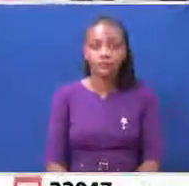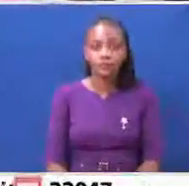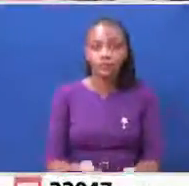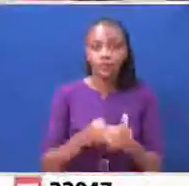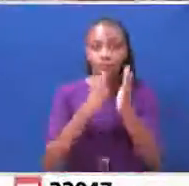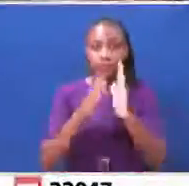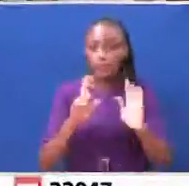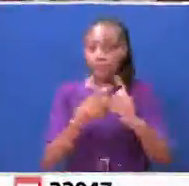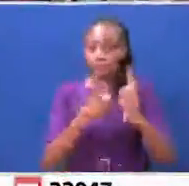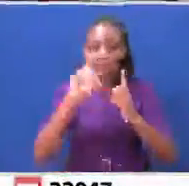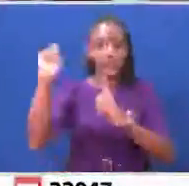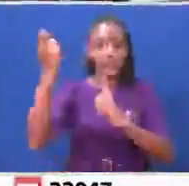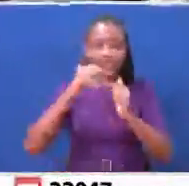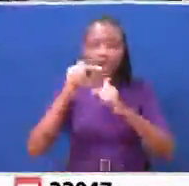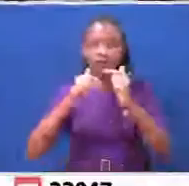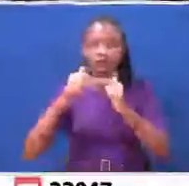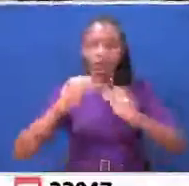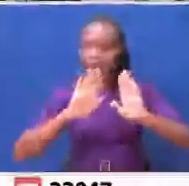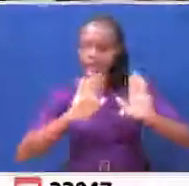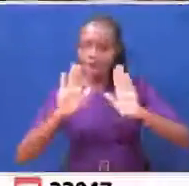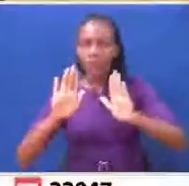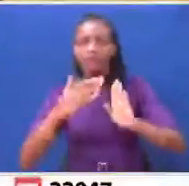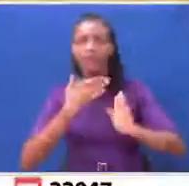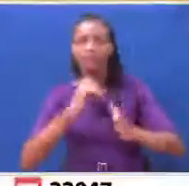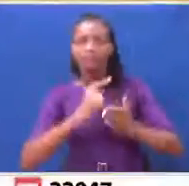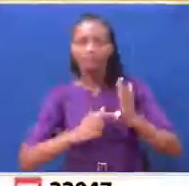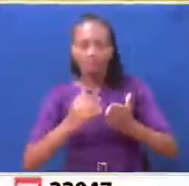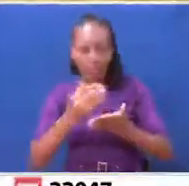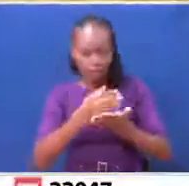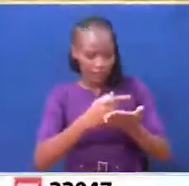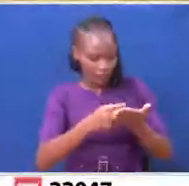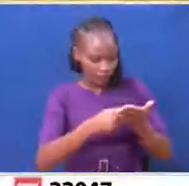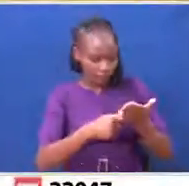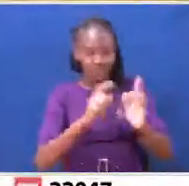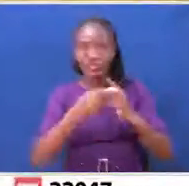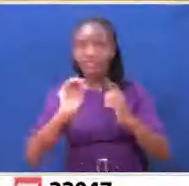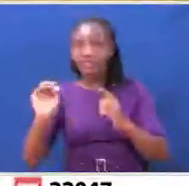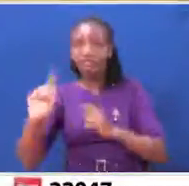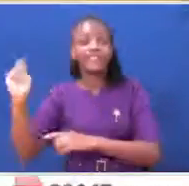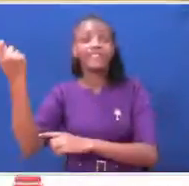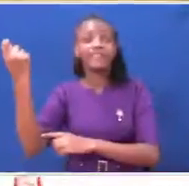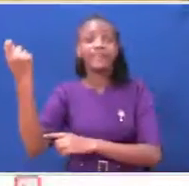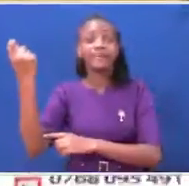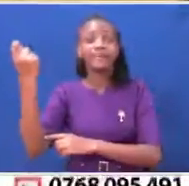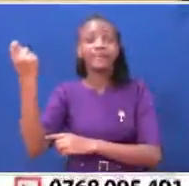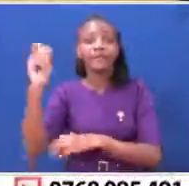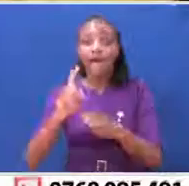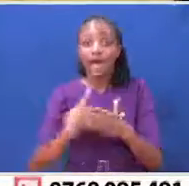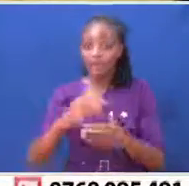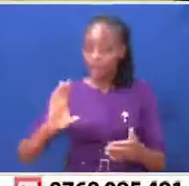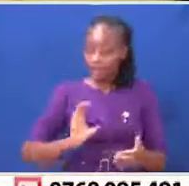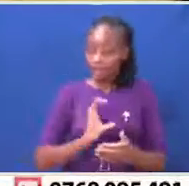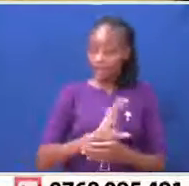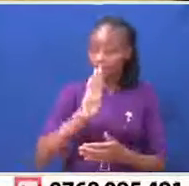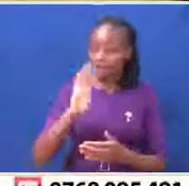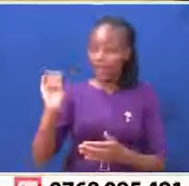Viongozi mbalimbali nchini wanaendelea na kampeni za kukusanya saini za BBI katika kaunti tofauti tofauti, hata baada ya jopo linaloendesha